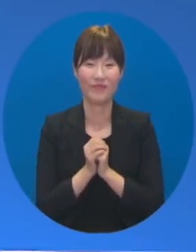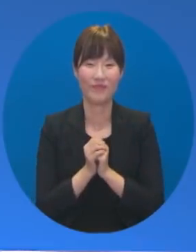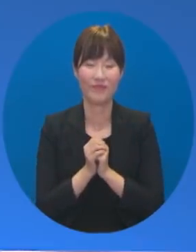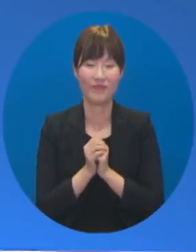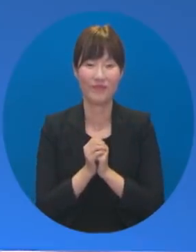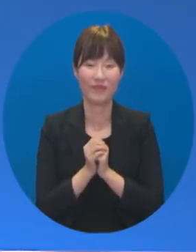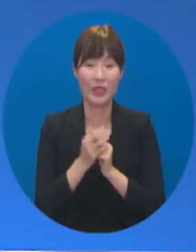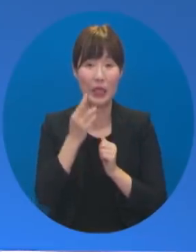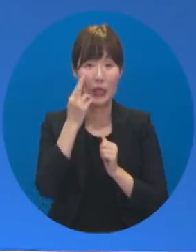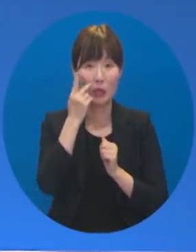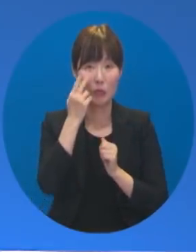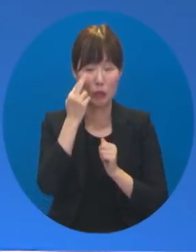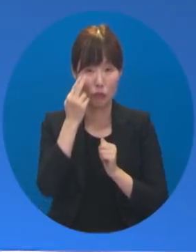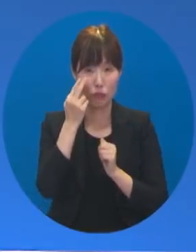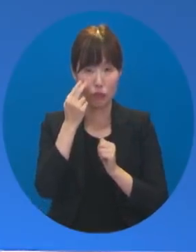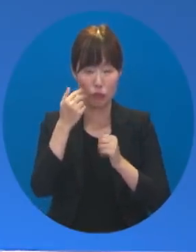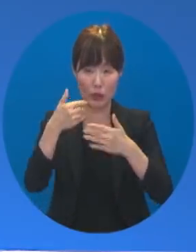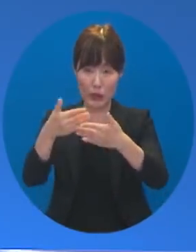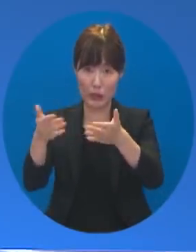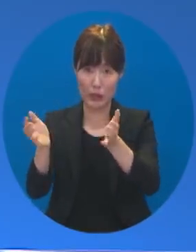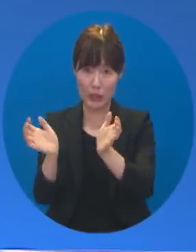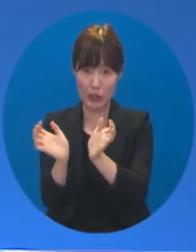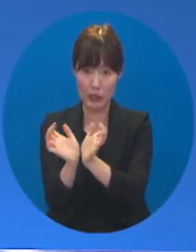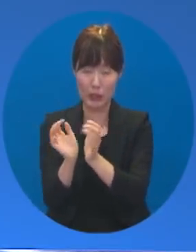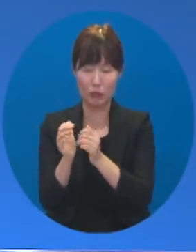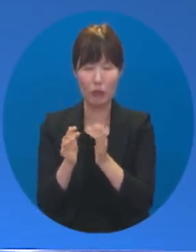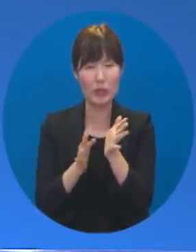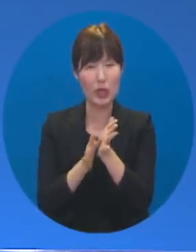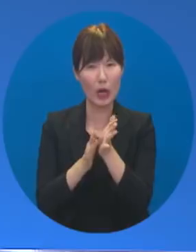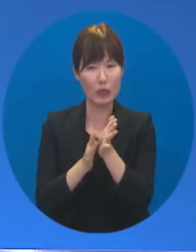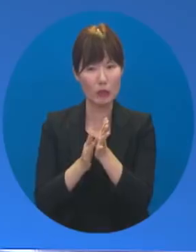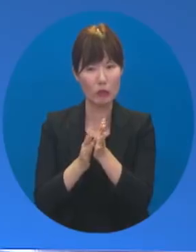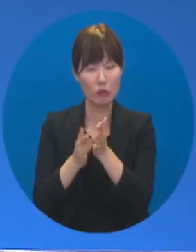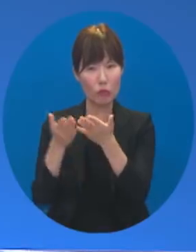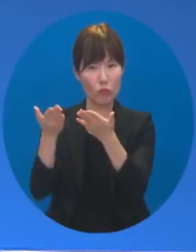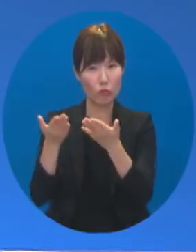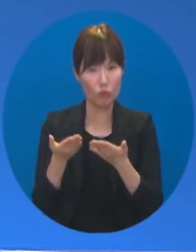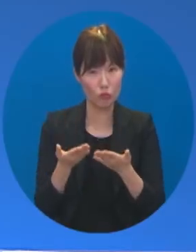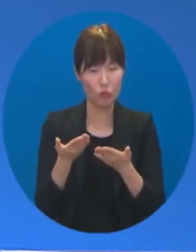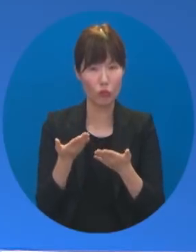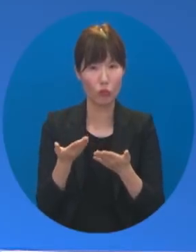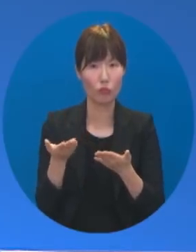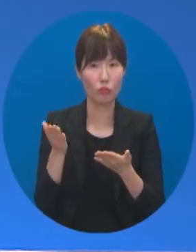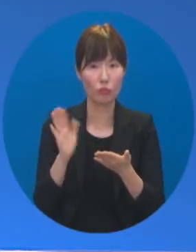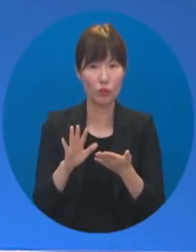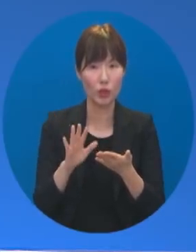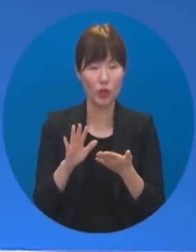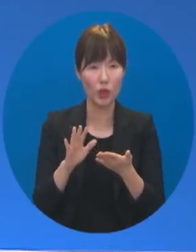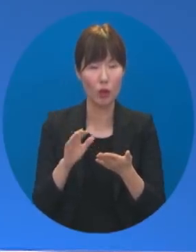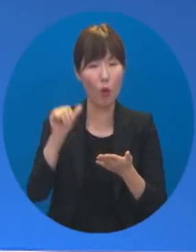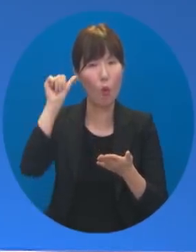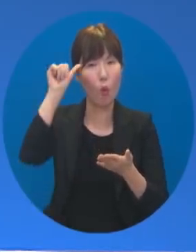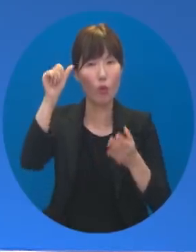그 미국 재단에서 약을 줬는데 그것이 5일 만에 실패하고